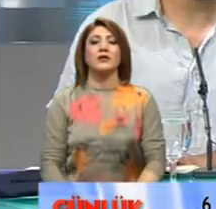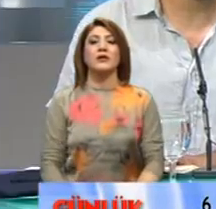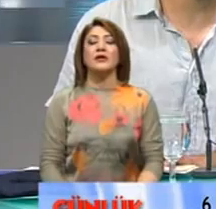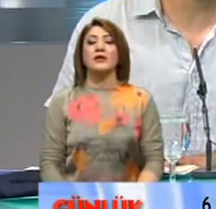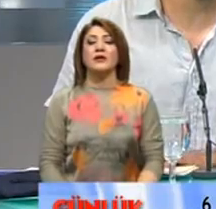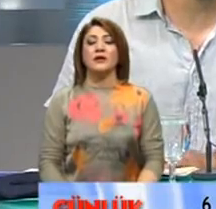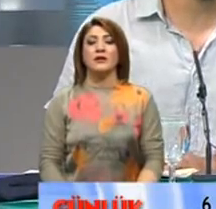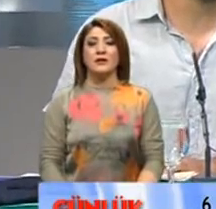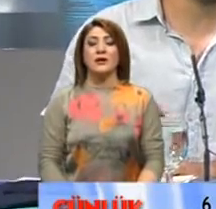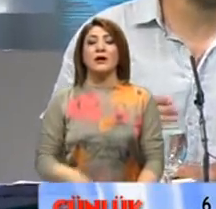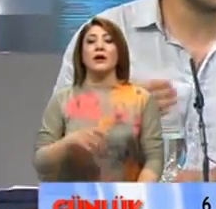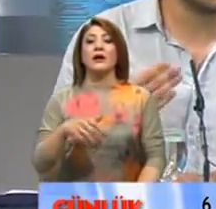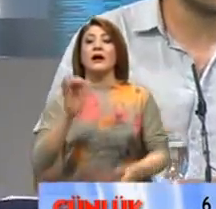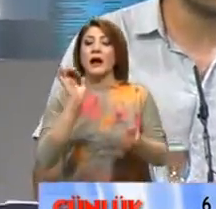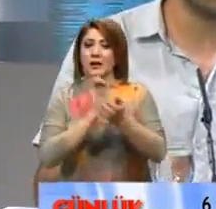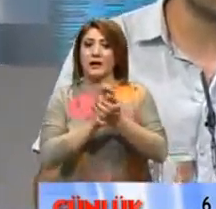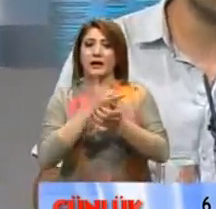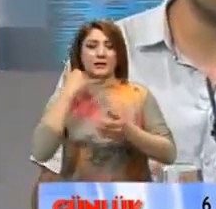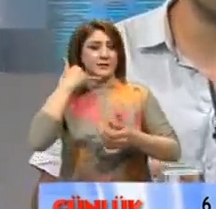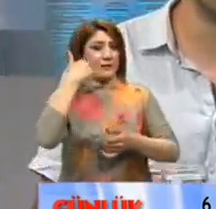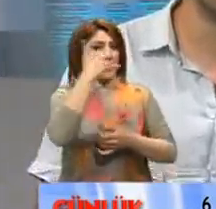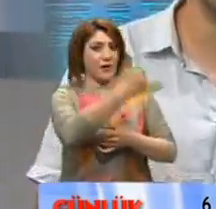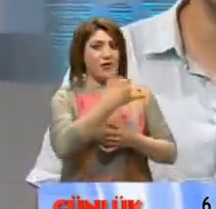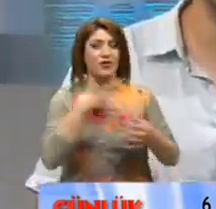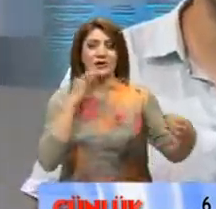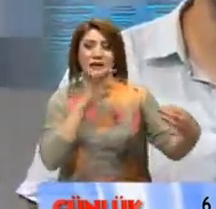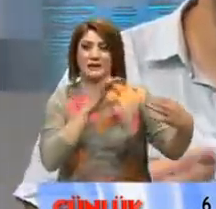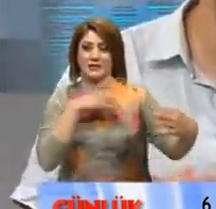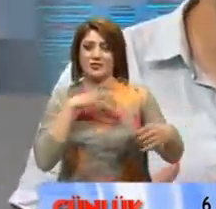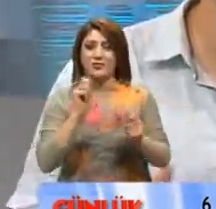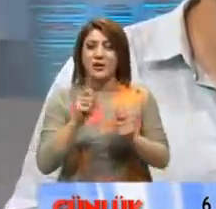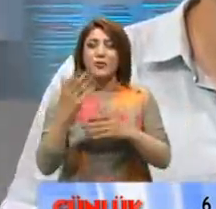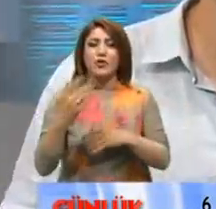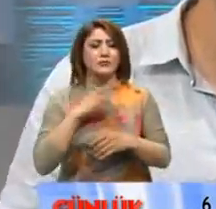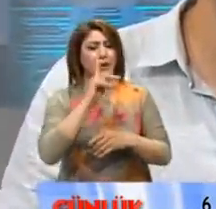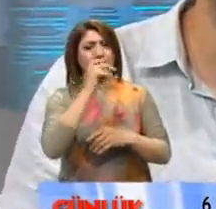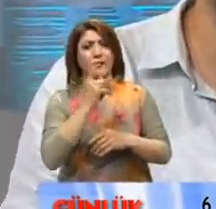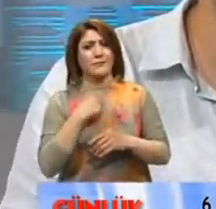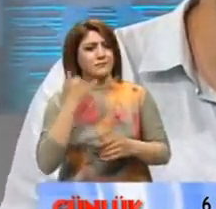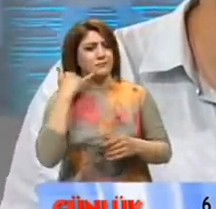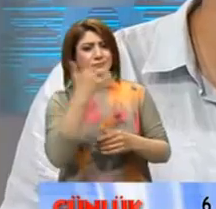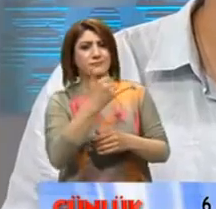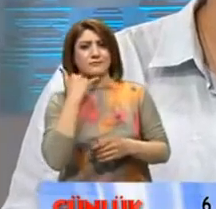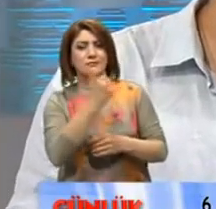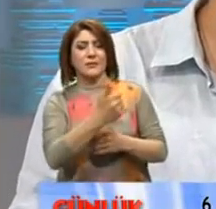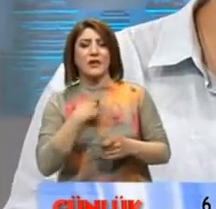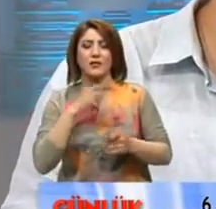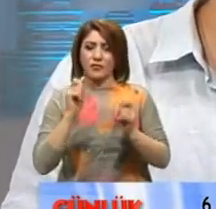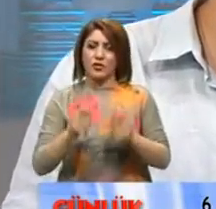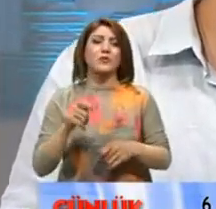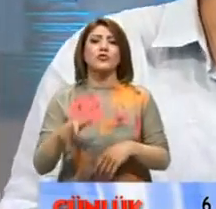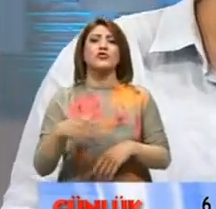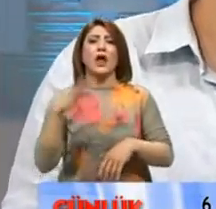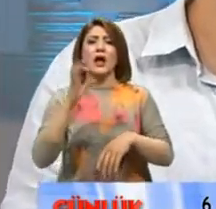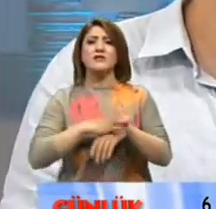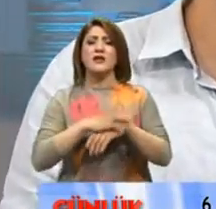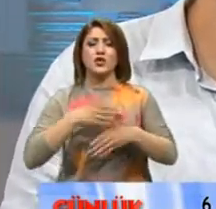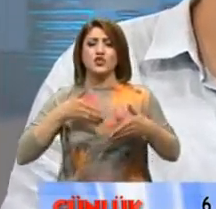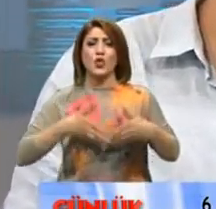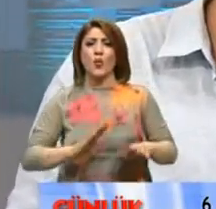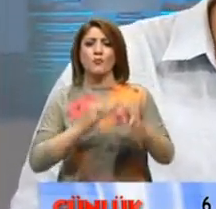İlk dönemlerde ailelerle biz telefonla iletişim kuruyorduk. Yani tek tek ailelerin hani hastaneden aldığımız